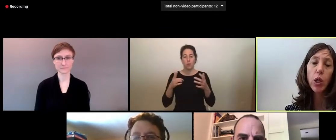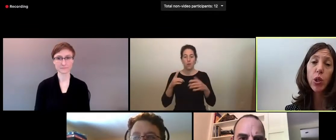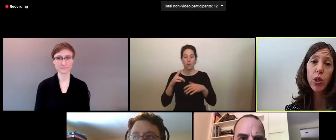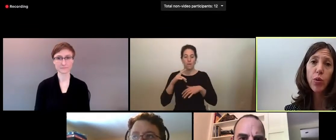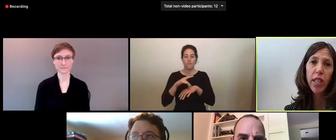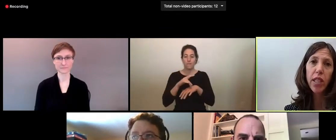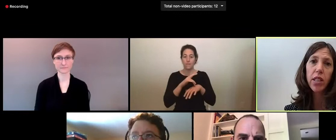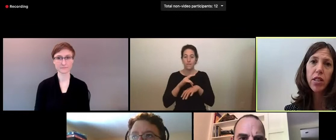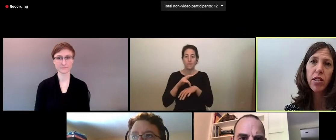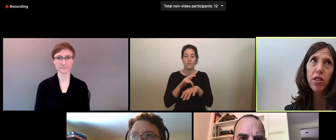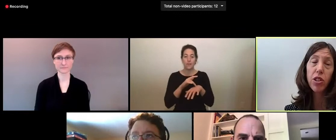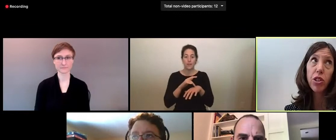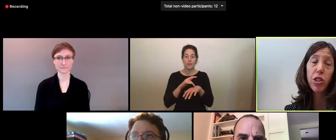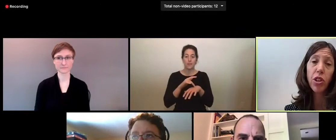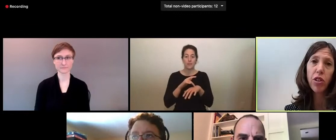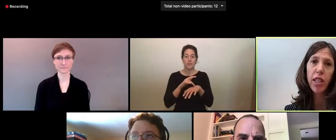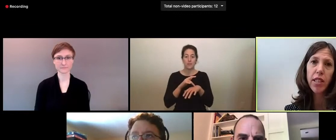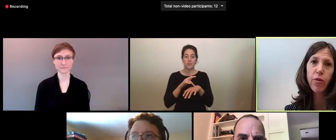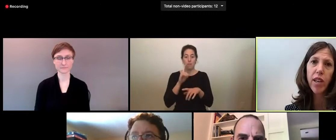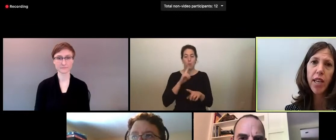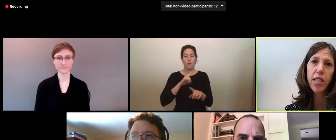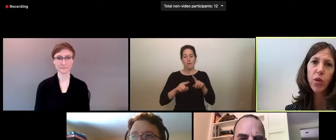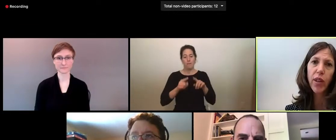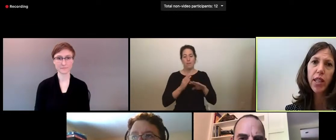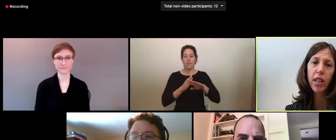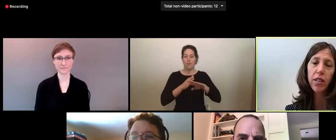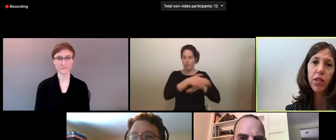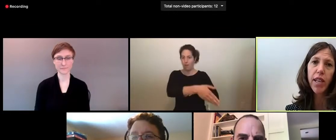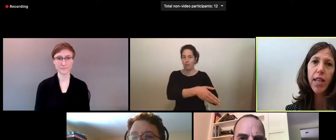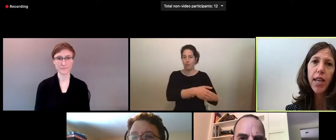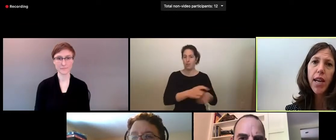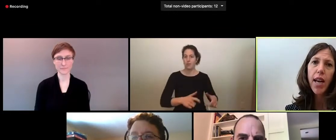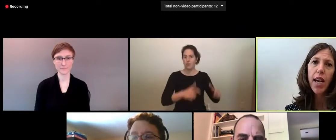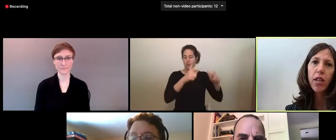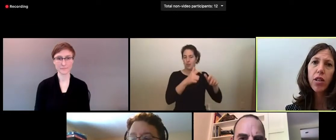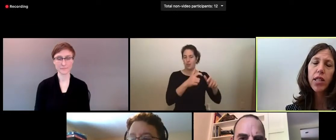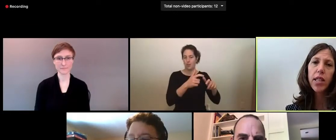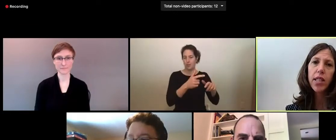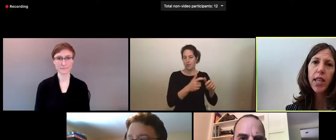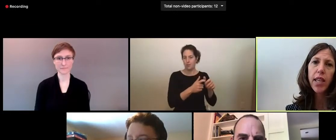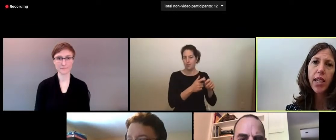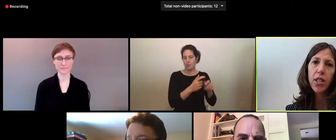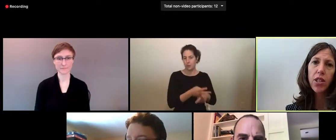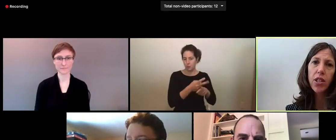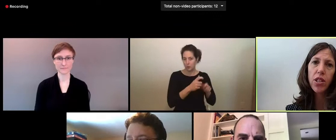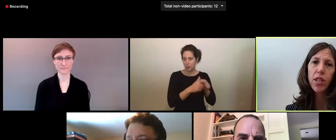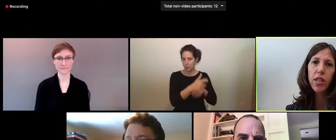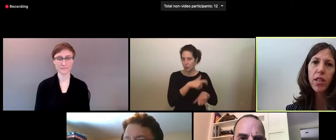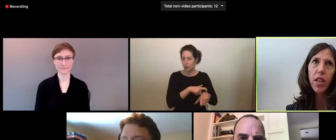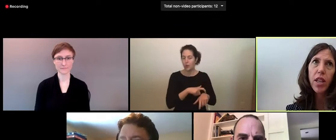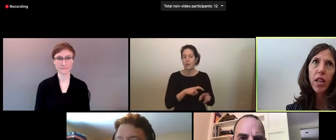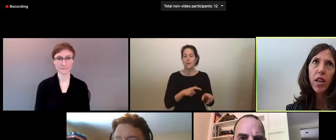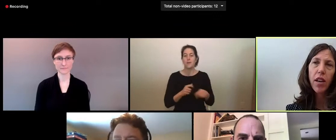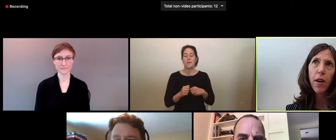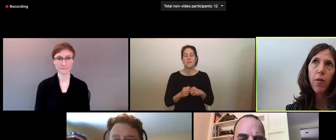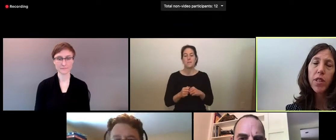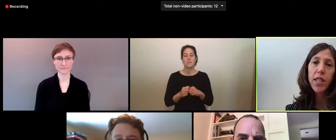est introduit dans les foyers de soins de longue durée. Alors, c'est une question de